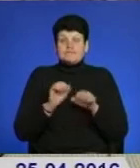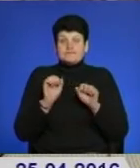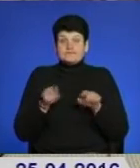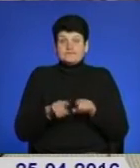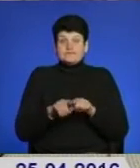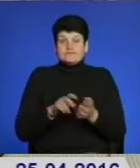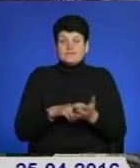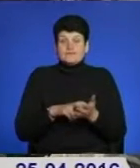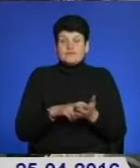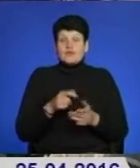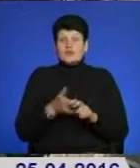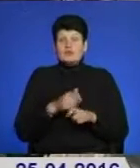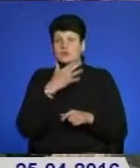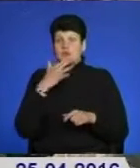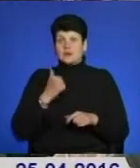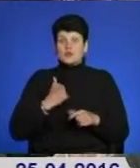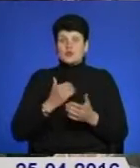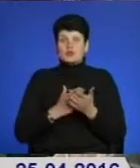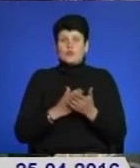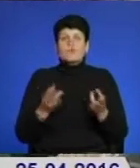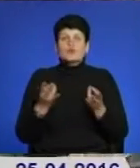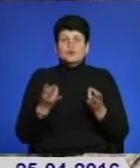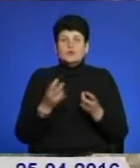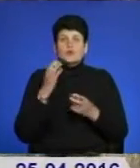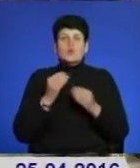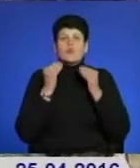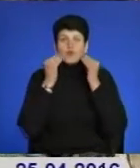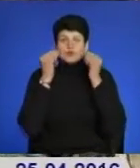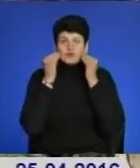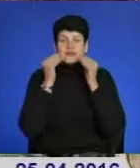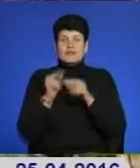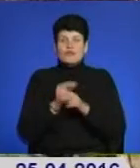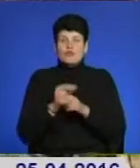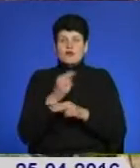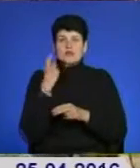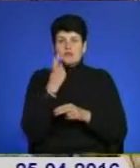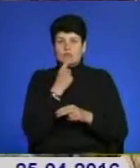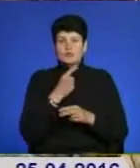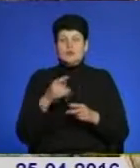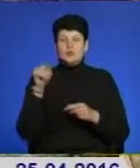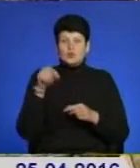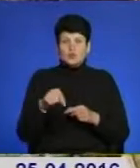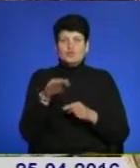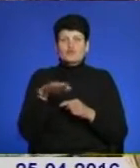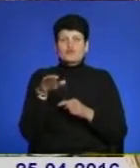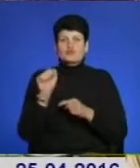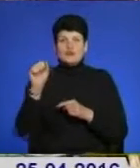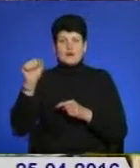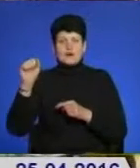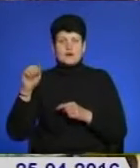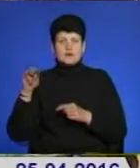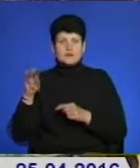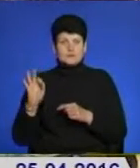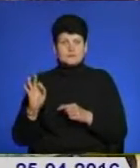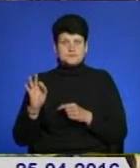військовим. Дуже багато військовослужбовців потребують і протезування, і лікування зубів, як тут, так і в зоні проведення